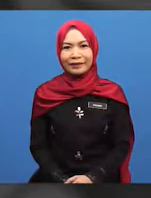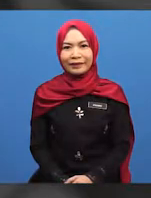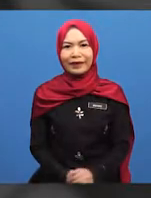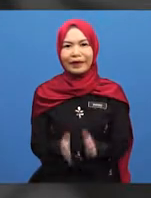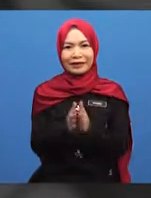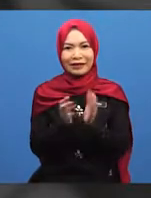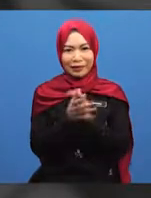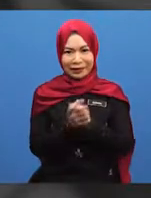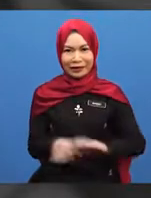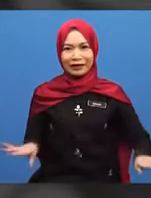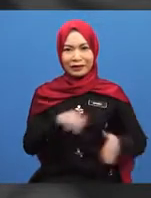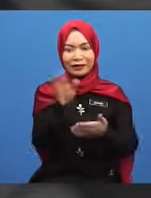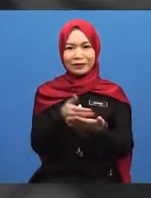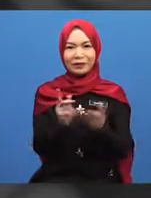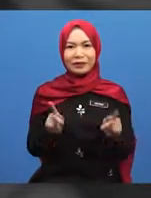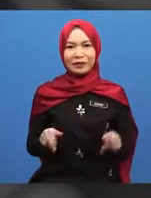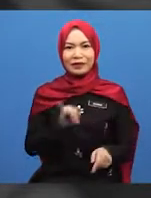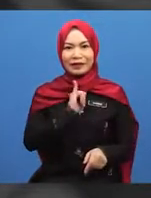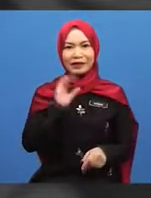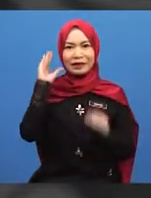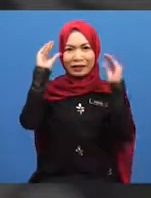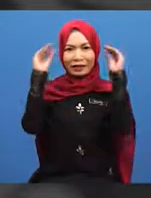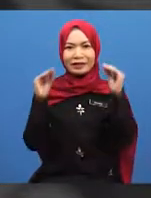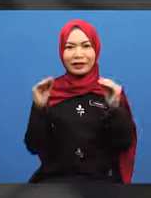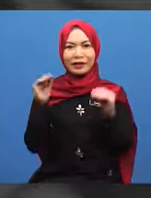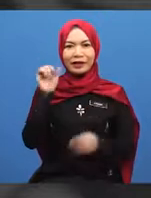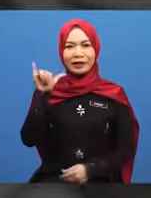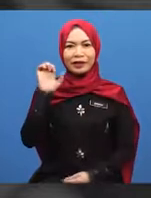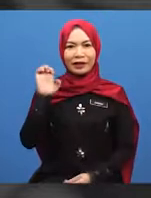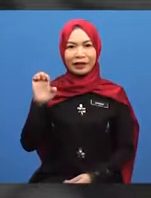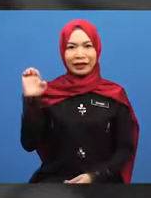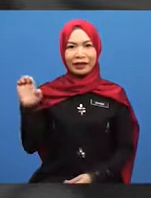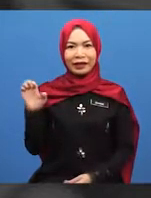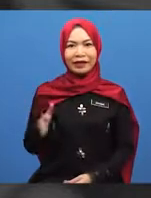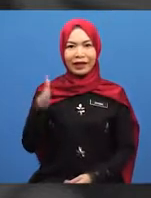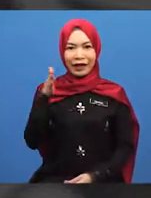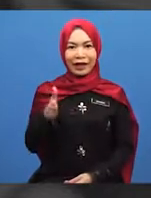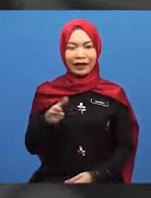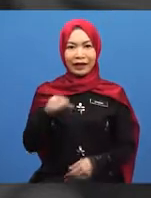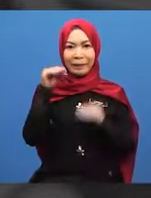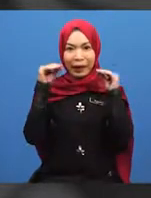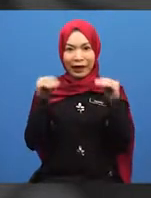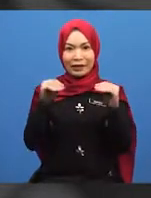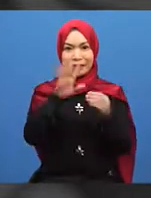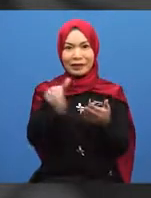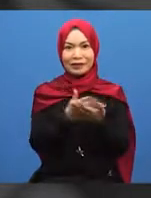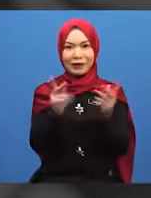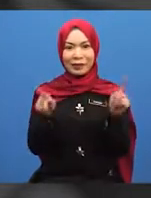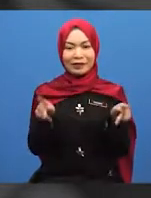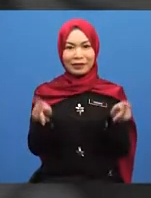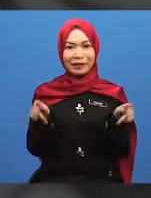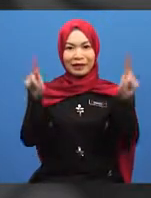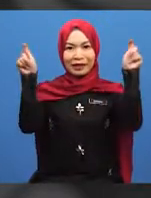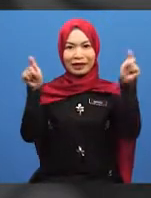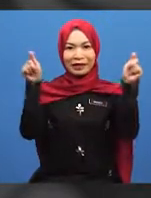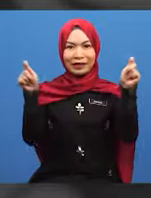Salam sejahtera semua pelajar. Saya ialah Cikgu Yi. Hari ini, Cikgu akan membimbing pelajar-pelajar meninjau satu